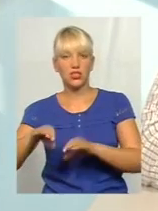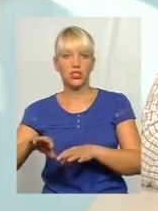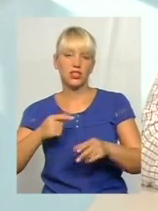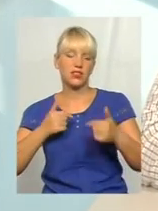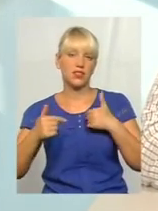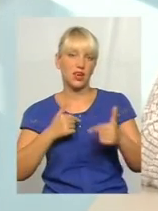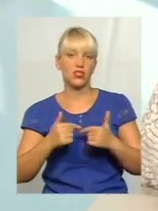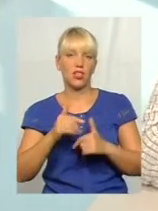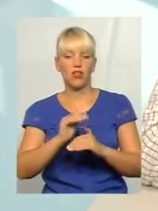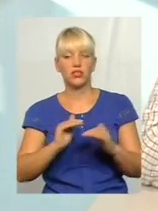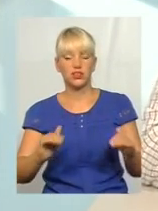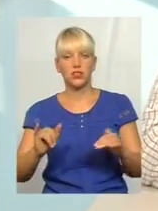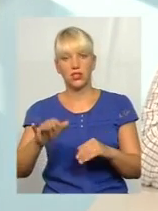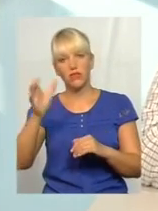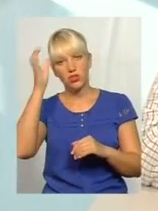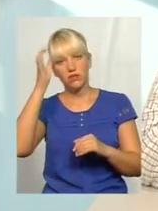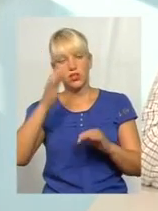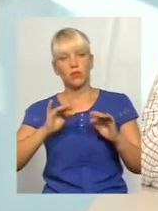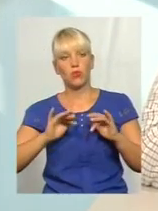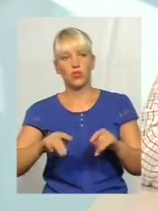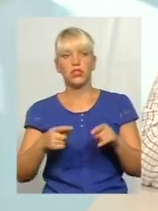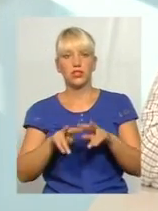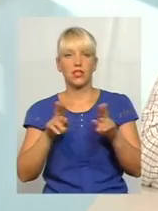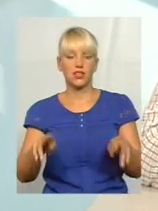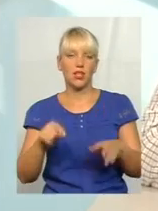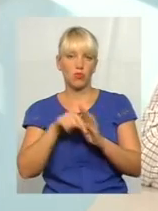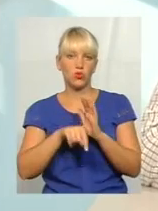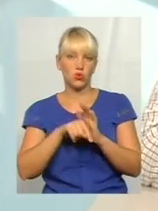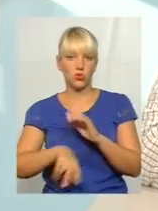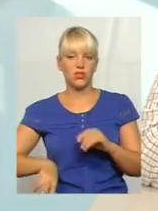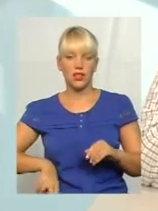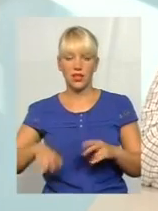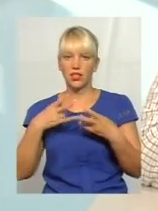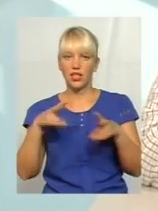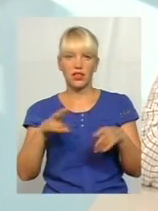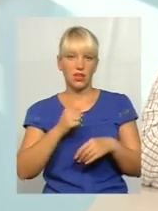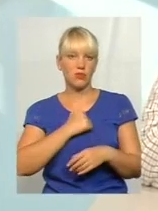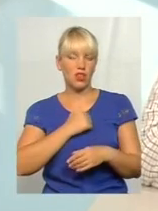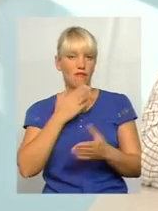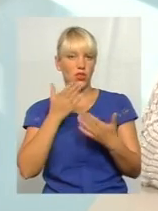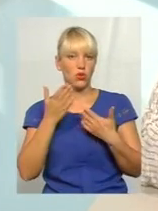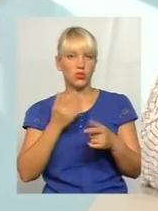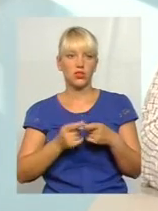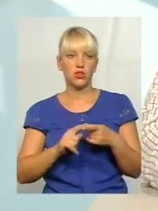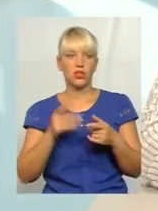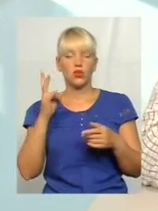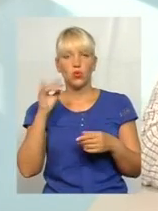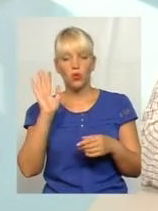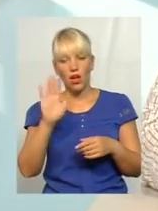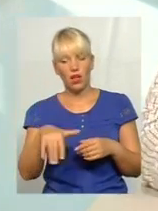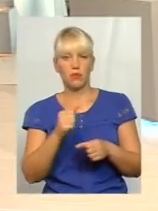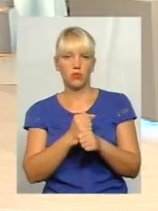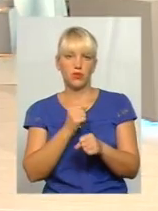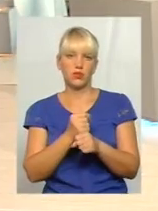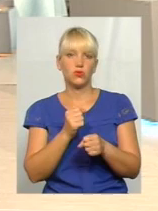освітньому процесі і те саме стосується директорів тобто не треба жалісно відноситись до цього там скажемо Ну хай попрацює Ну